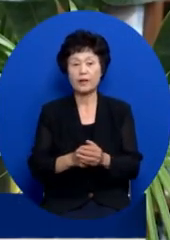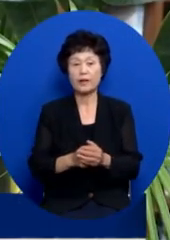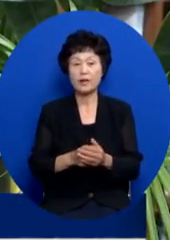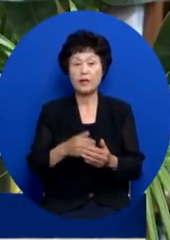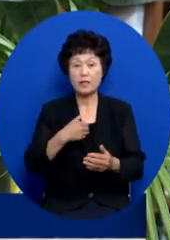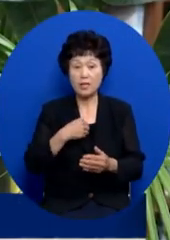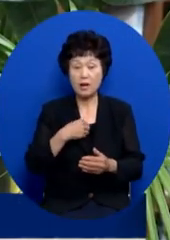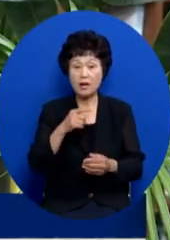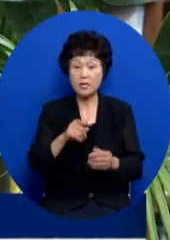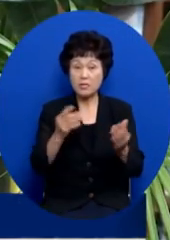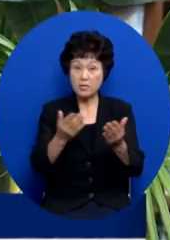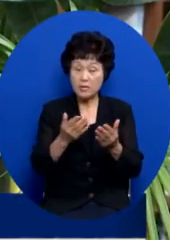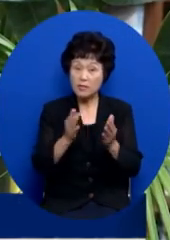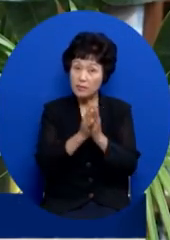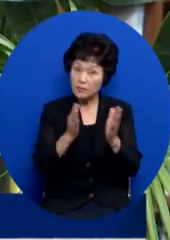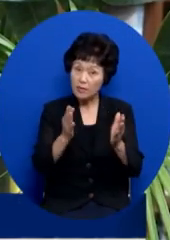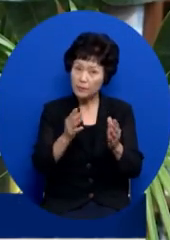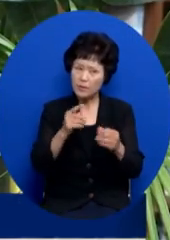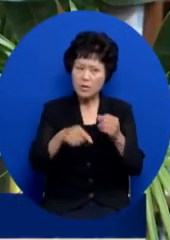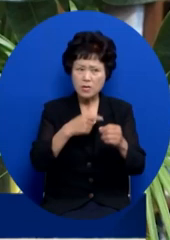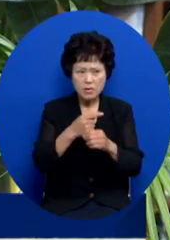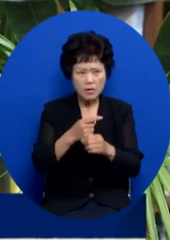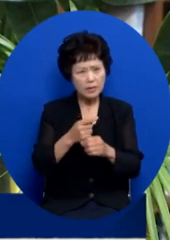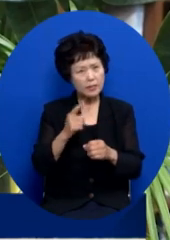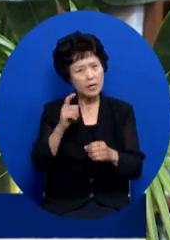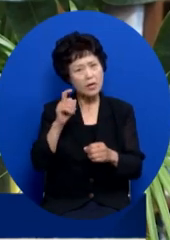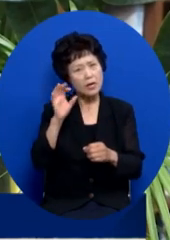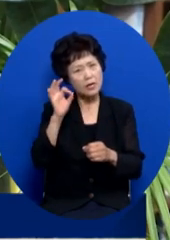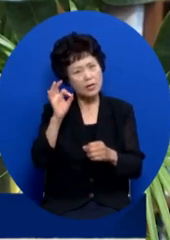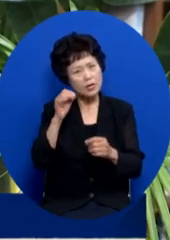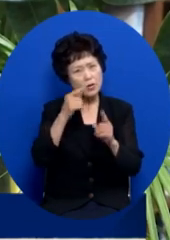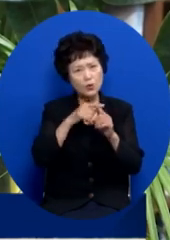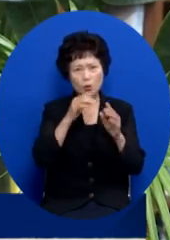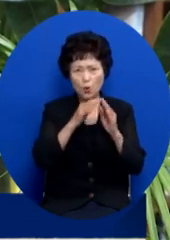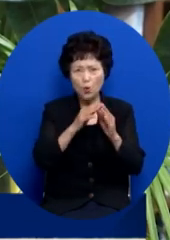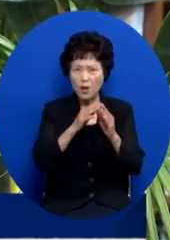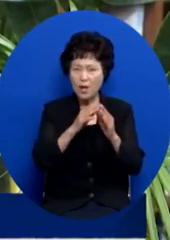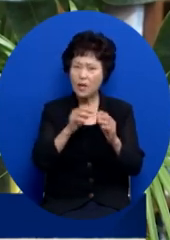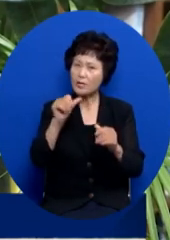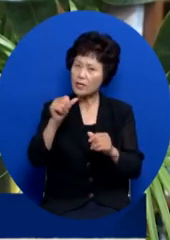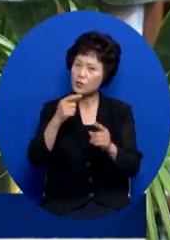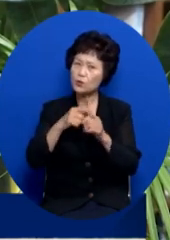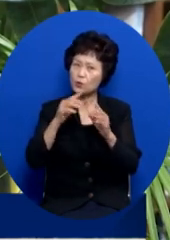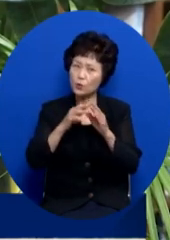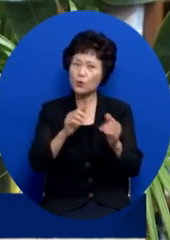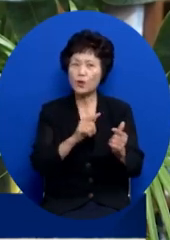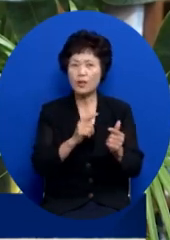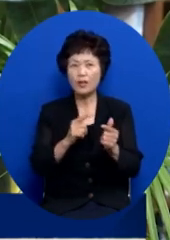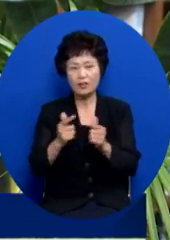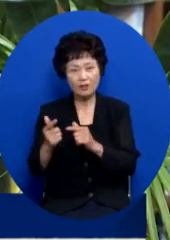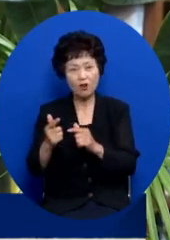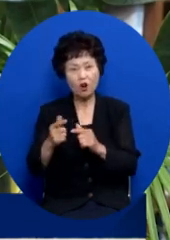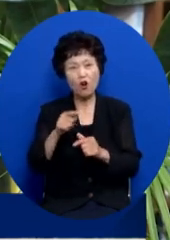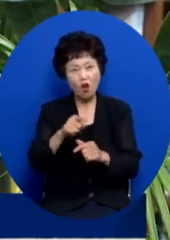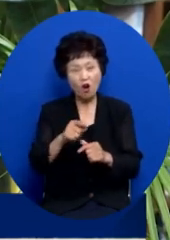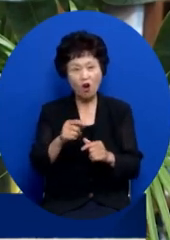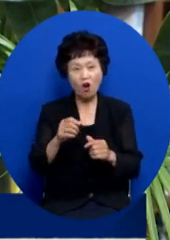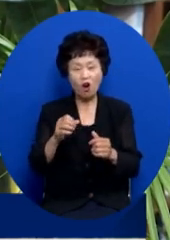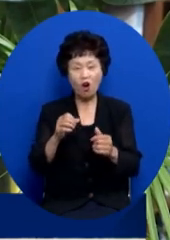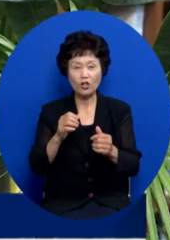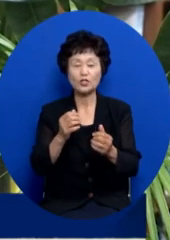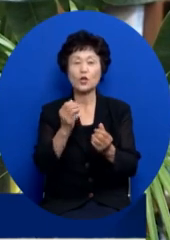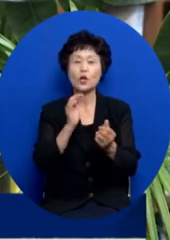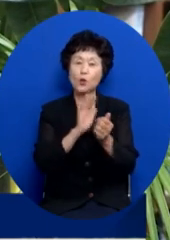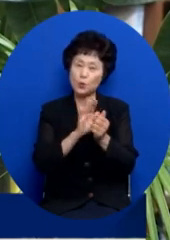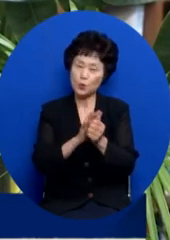1년에 저는 한 열 교회에 많게는 열교회 찾기는 다섯 교회 정도를 제가 컨설팅하고